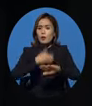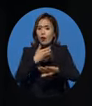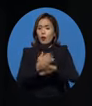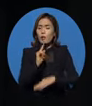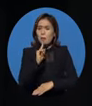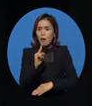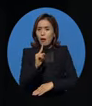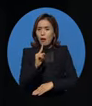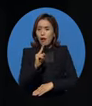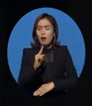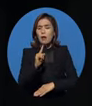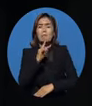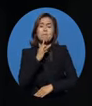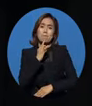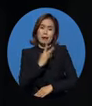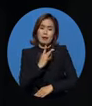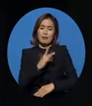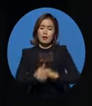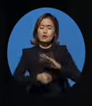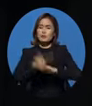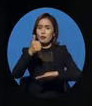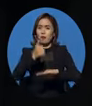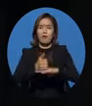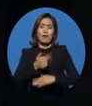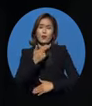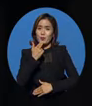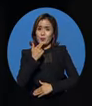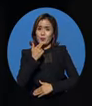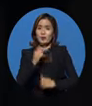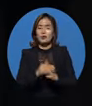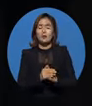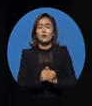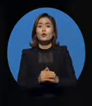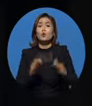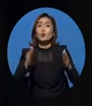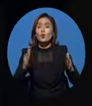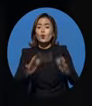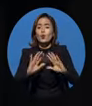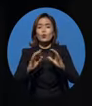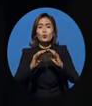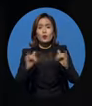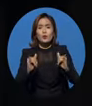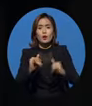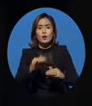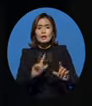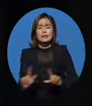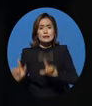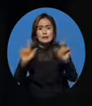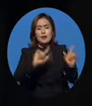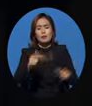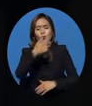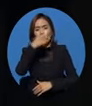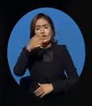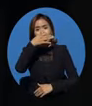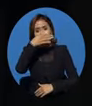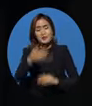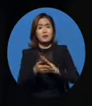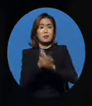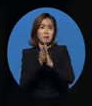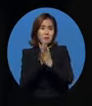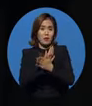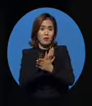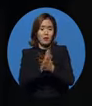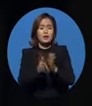했지만 소리는 요란 했고 성과는 늘이기 만 했습니다 그러는 사이에 국민의 먹고사는 문제는 점점 힘들어 졌습니다